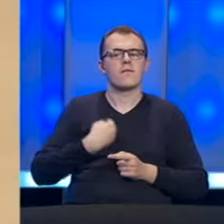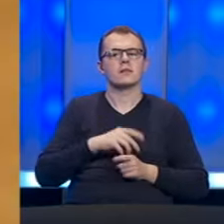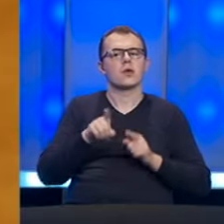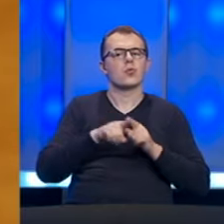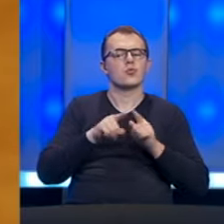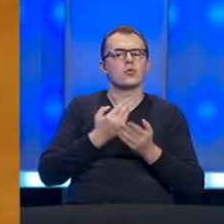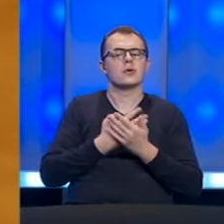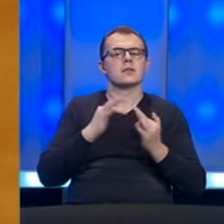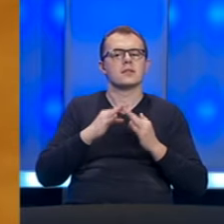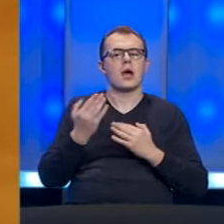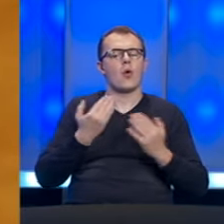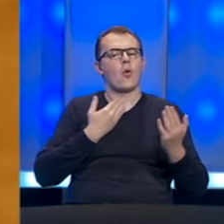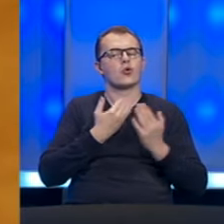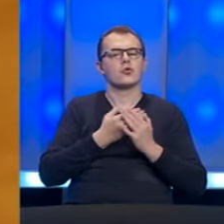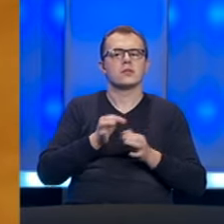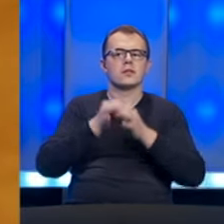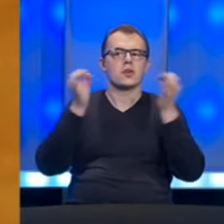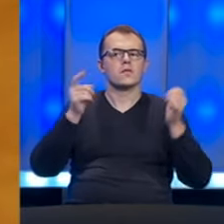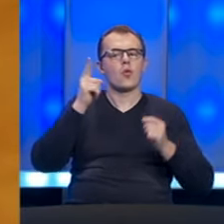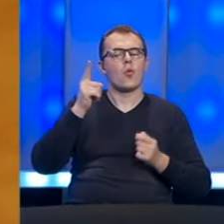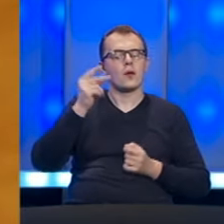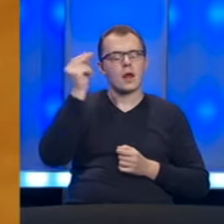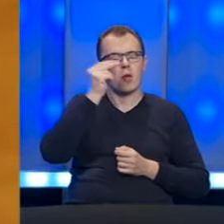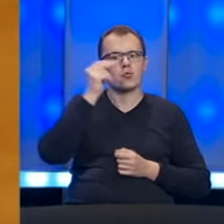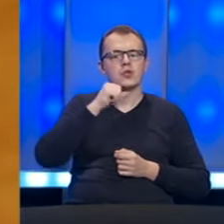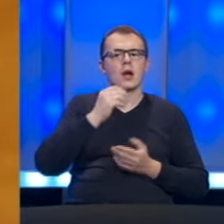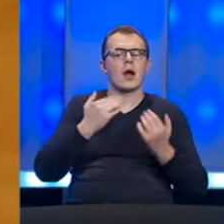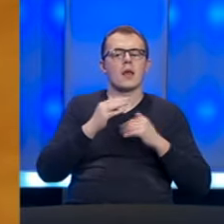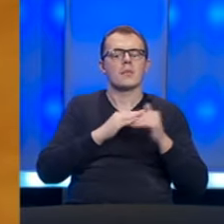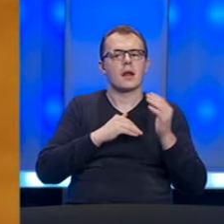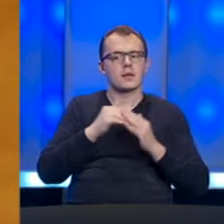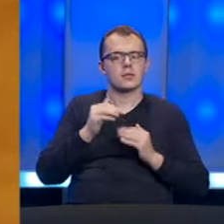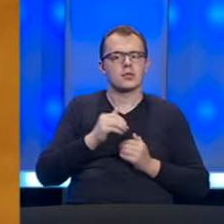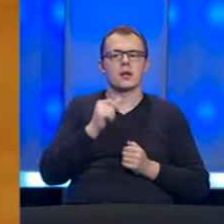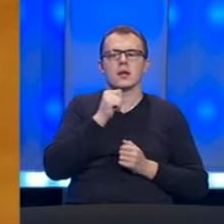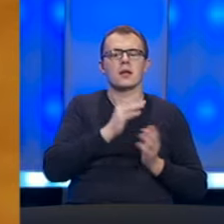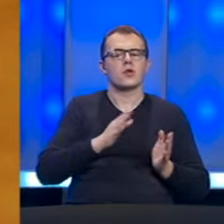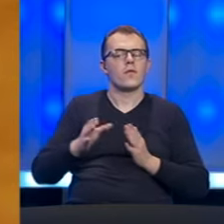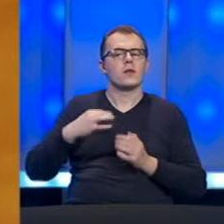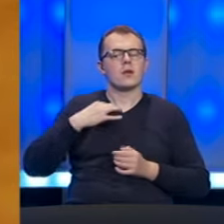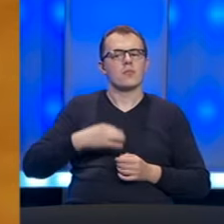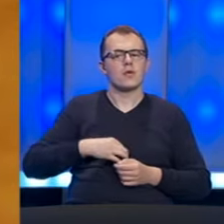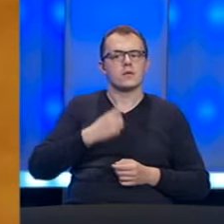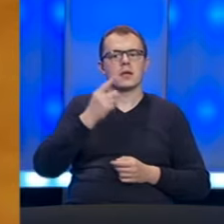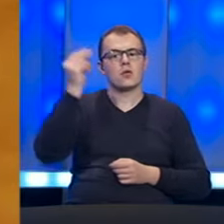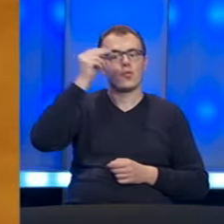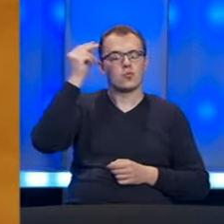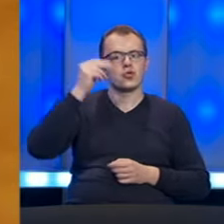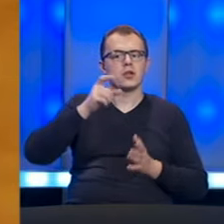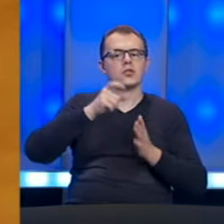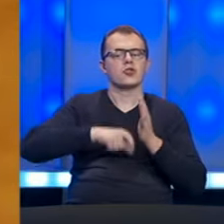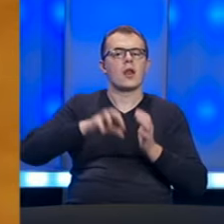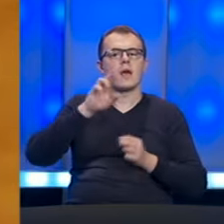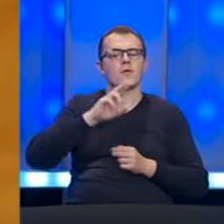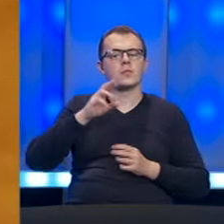za odnose s javnošću. On je znanstvenik, ali i praktičar odnosa s javnošću, redoviti profesor, rektor jednog sveučilišta, član